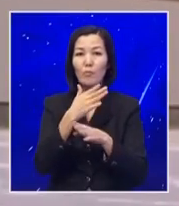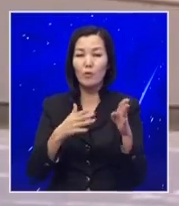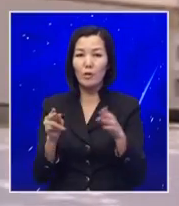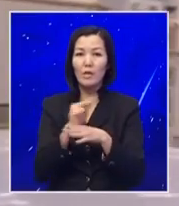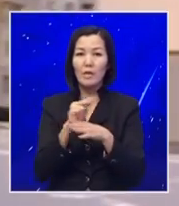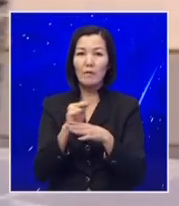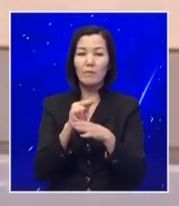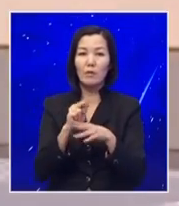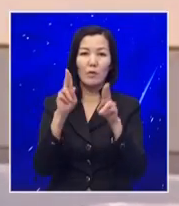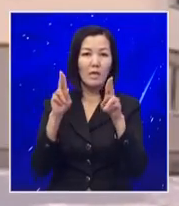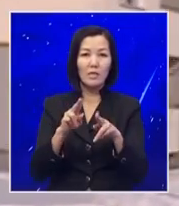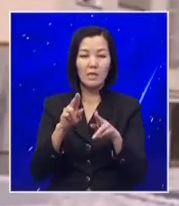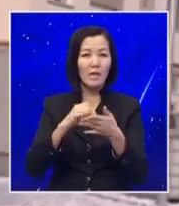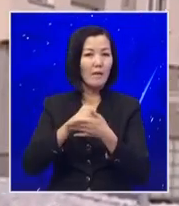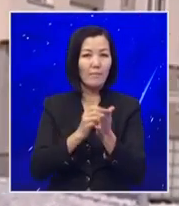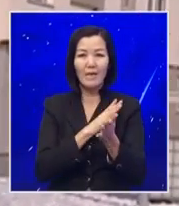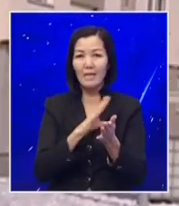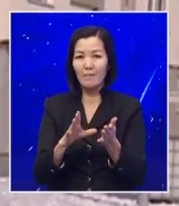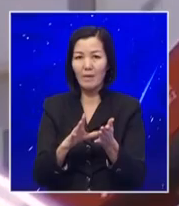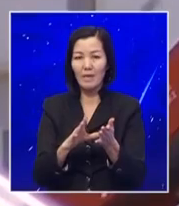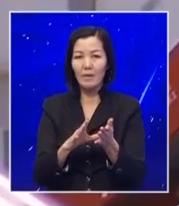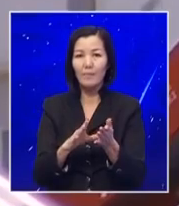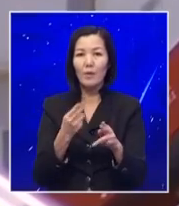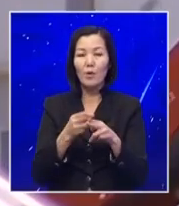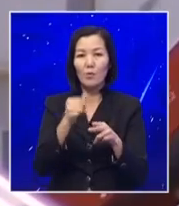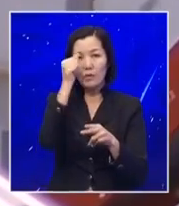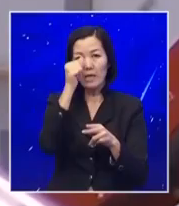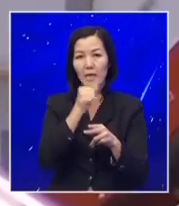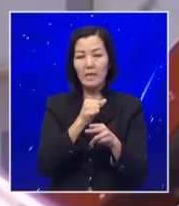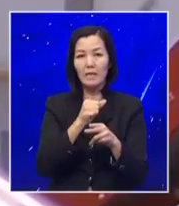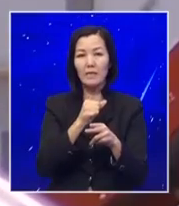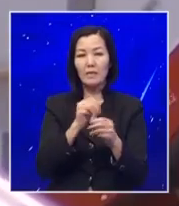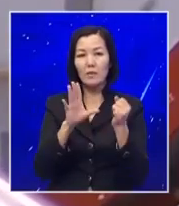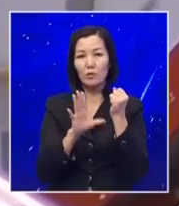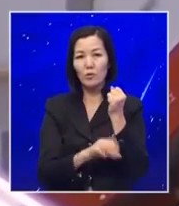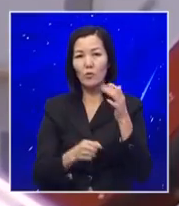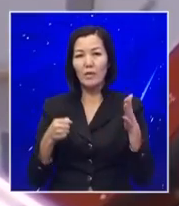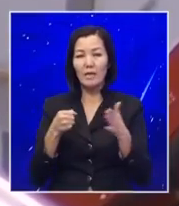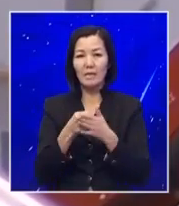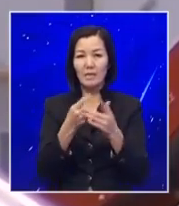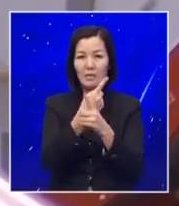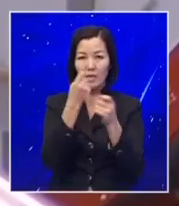жұмсау ережелері әлі бекітілмеген. Осы айдың соңында жарияланады деп жоспарланып отыр.